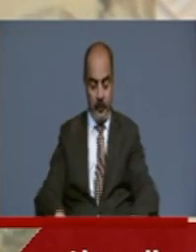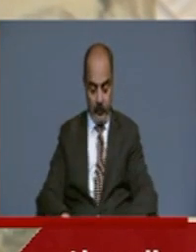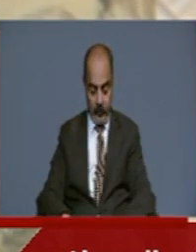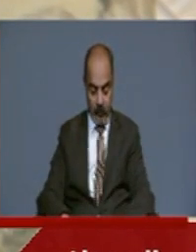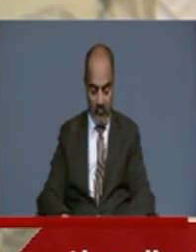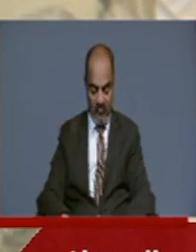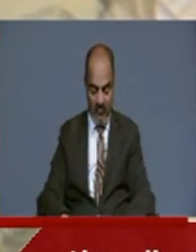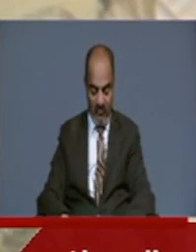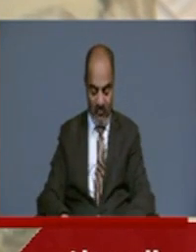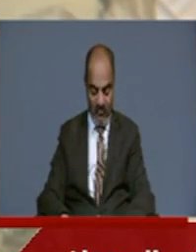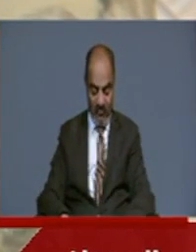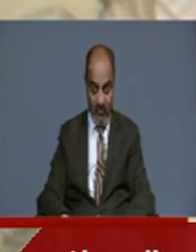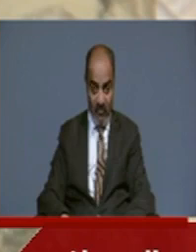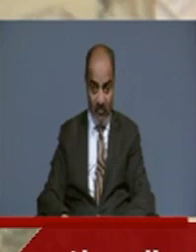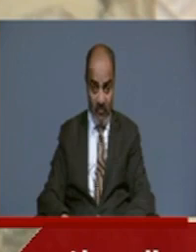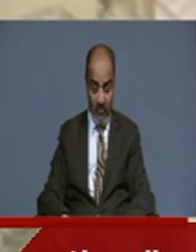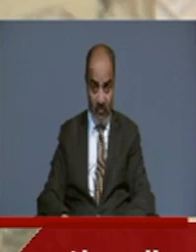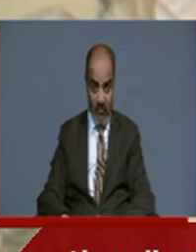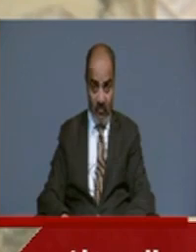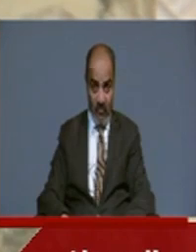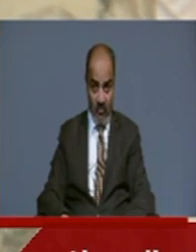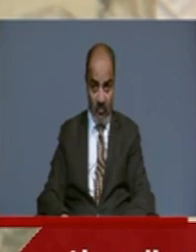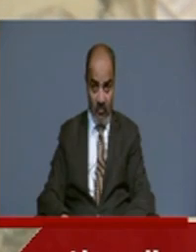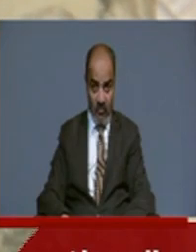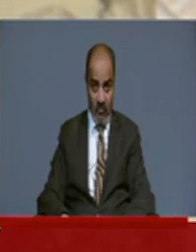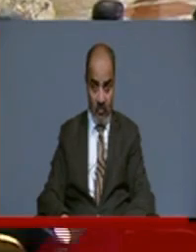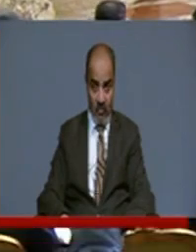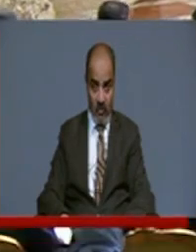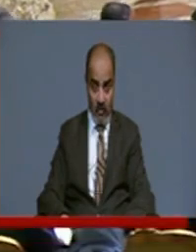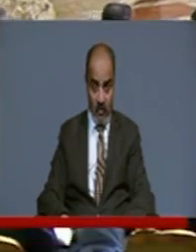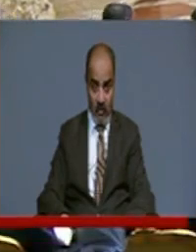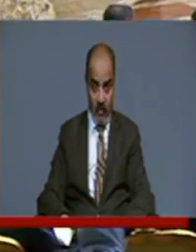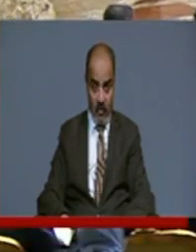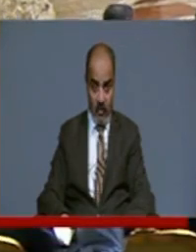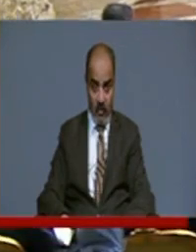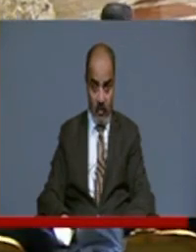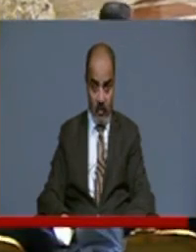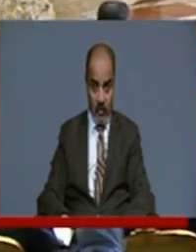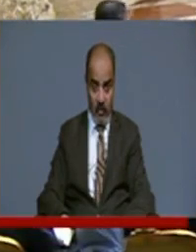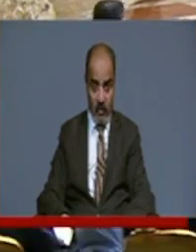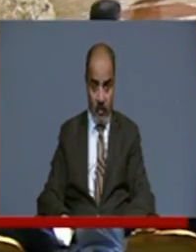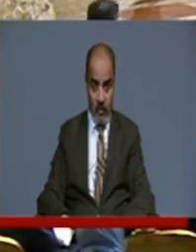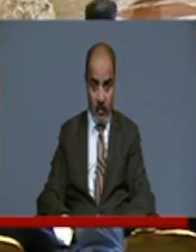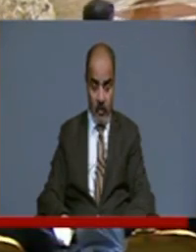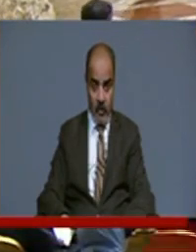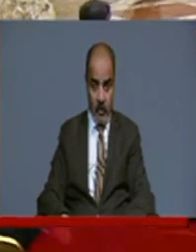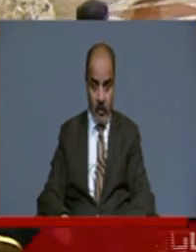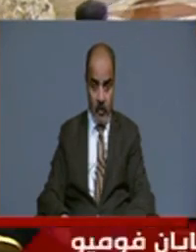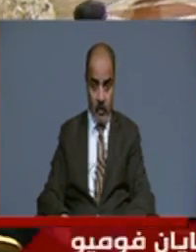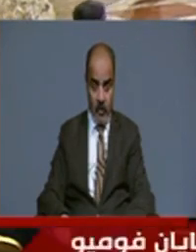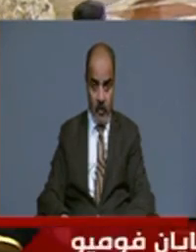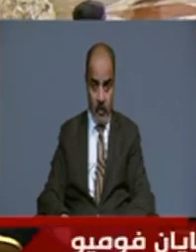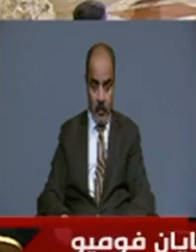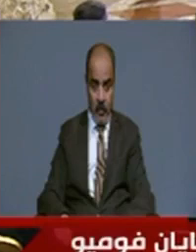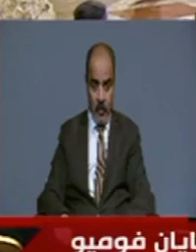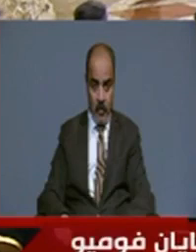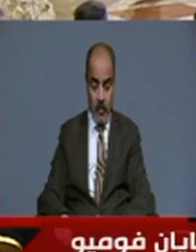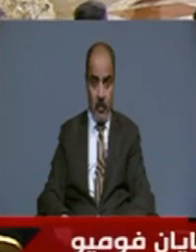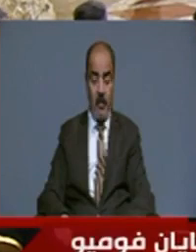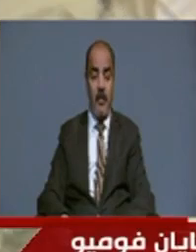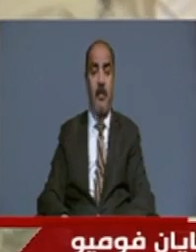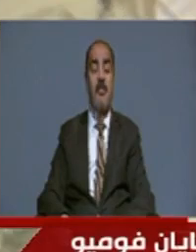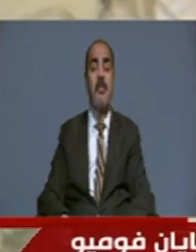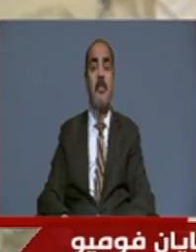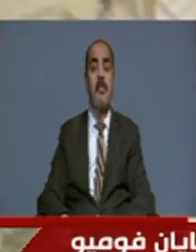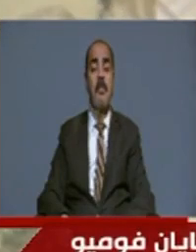てエジプトを訪問することができ大変嬉しく思っております。LCC